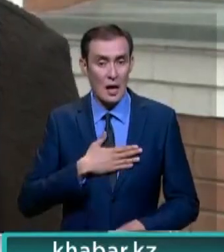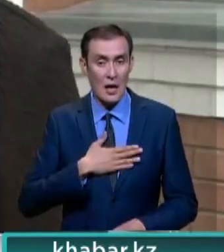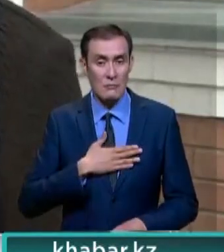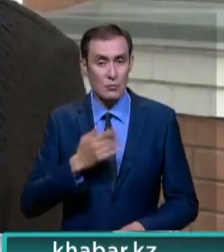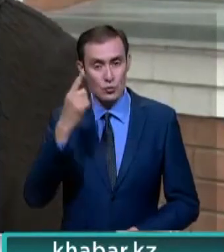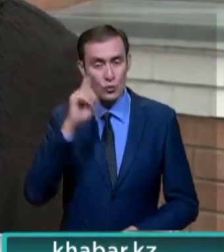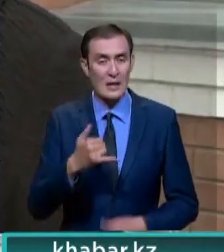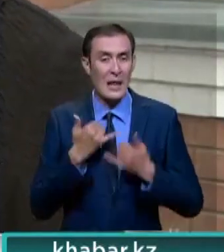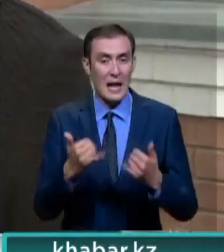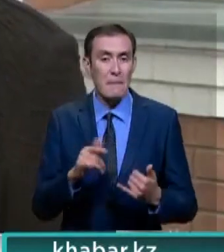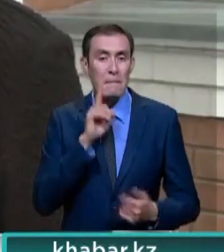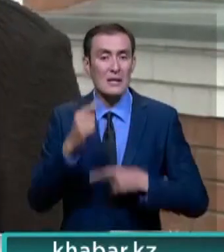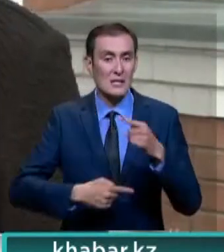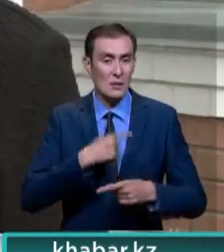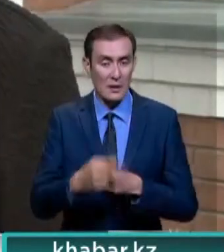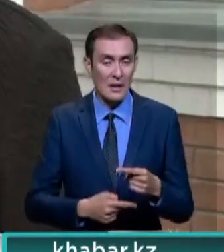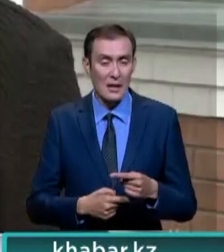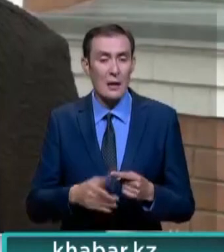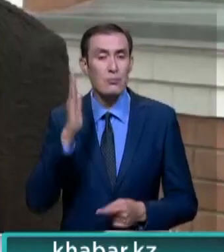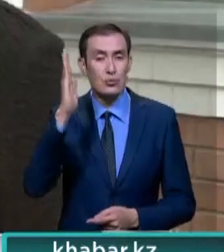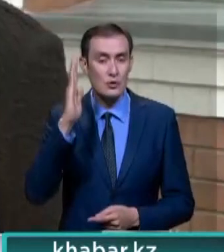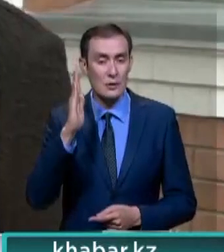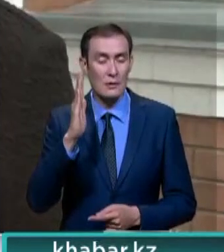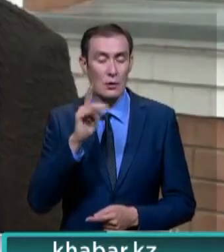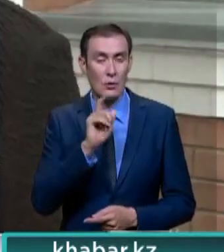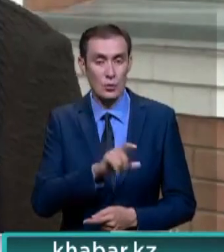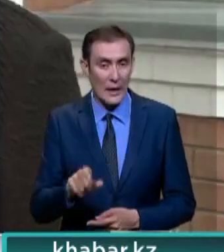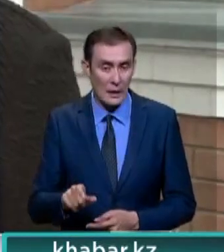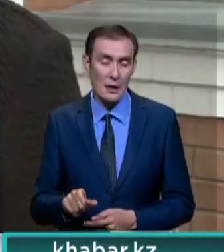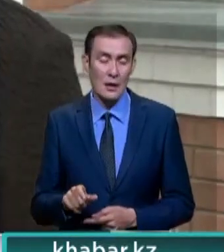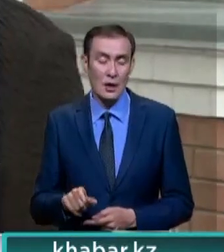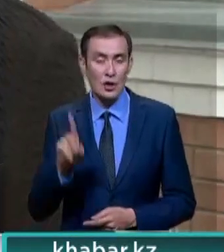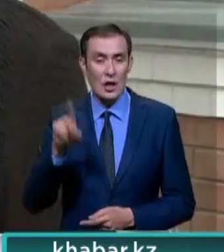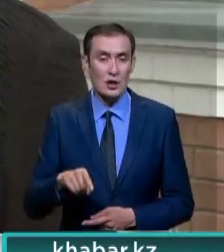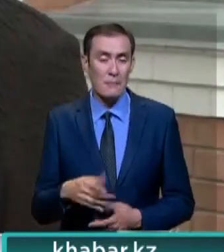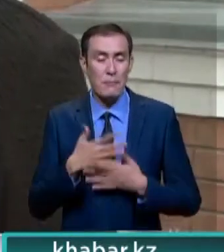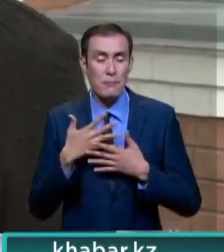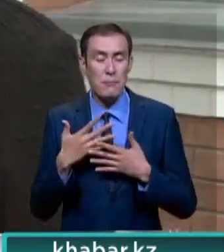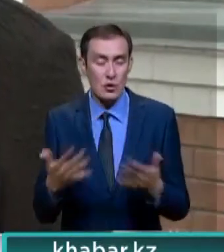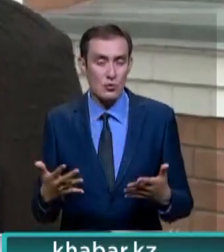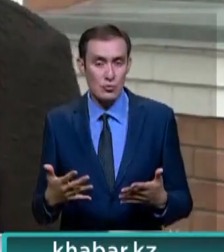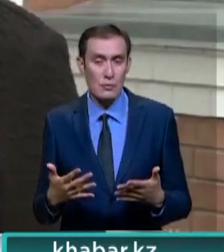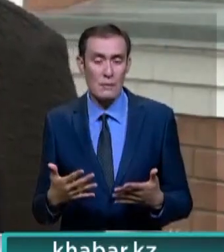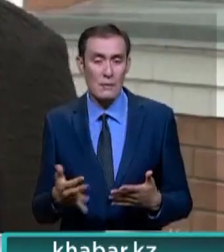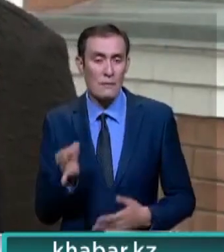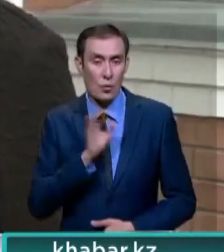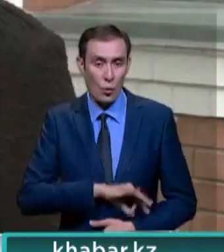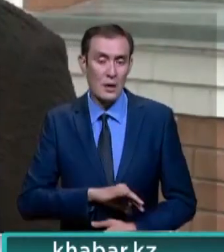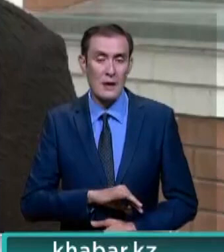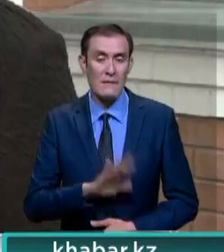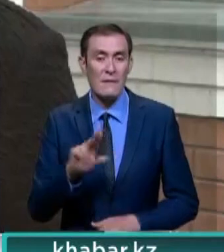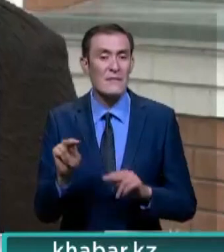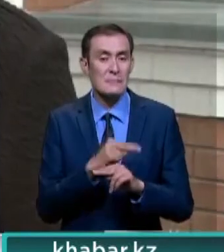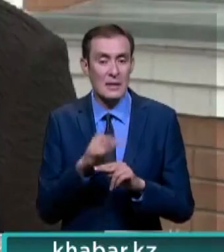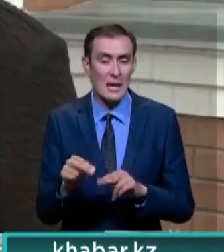для подрастающего поколения, для потомков, даже сыграет большую роль в